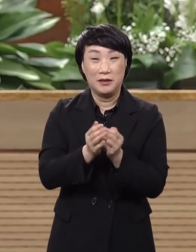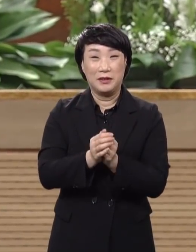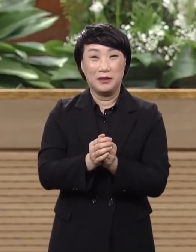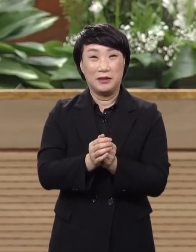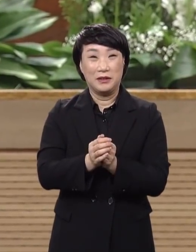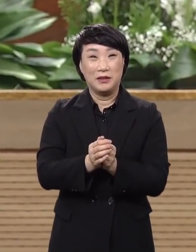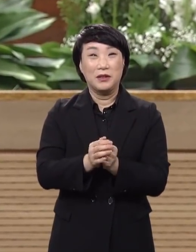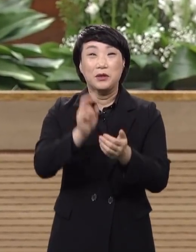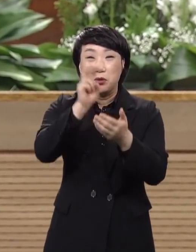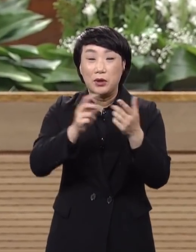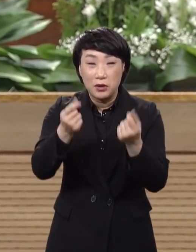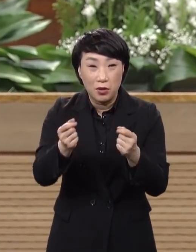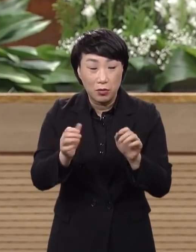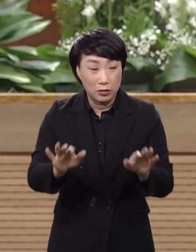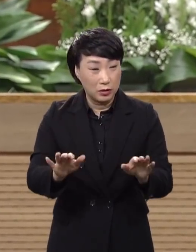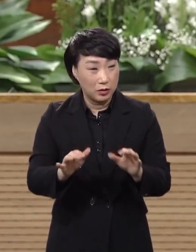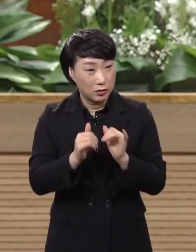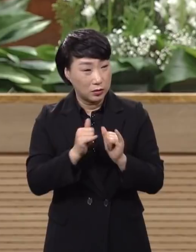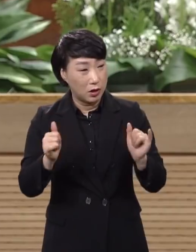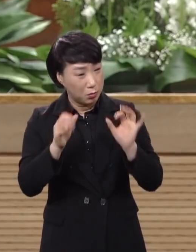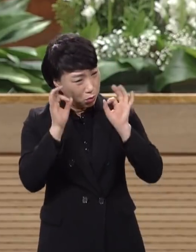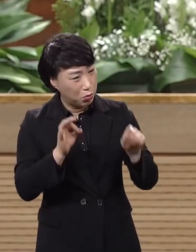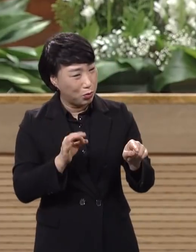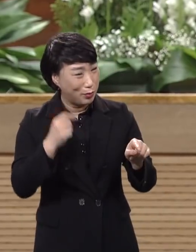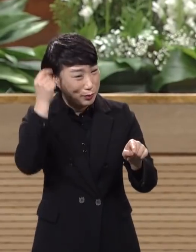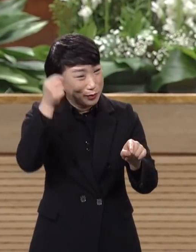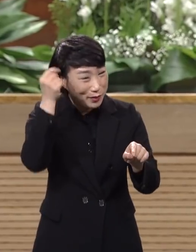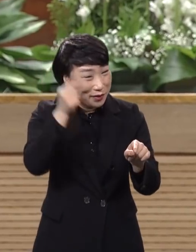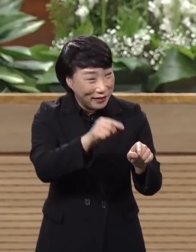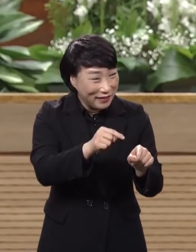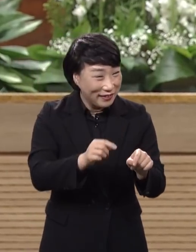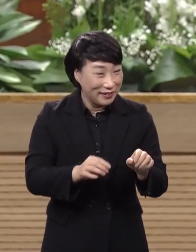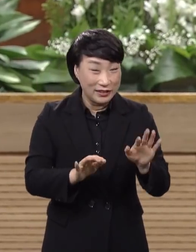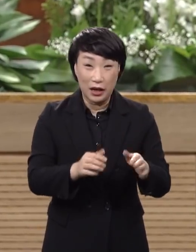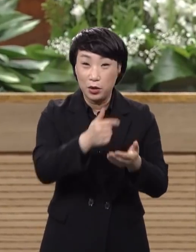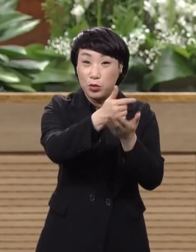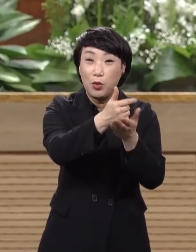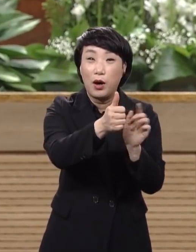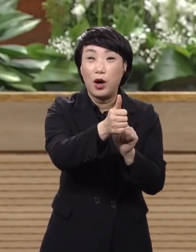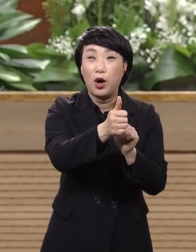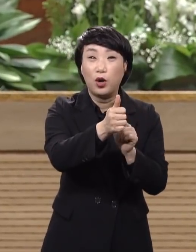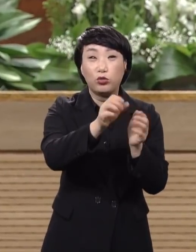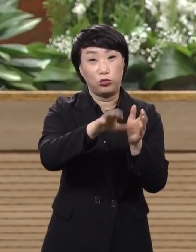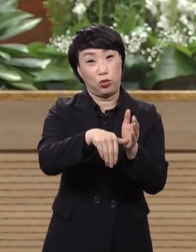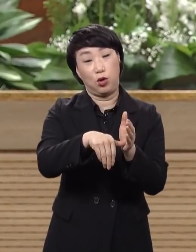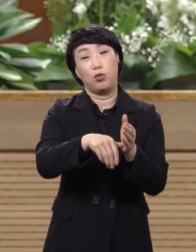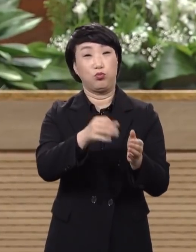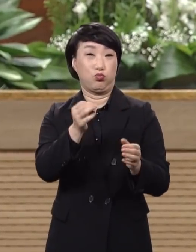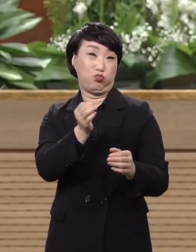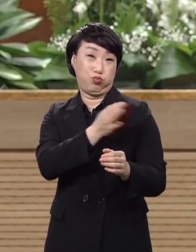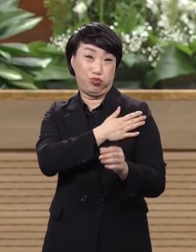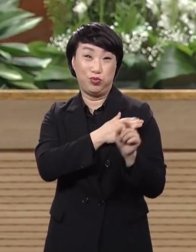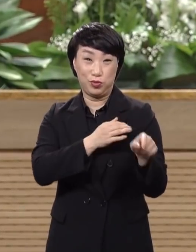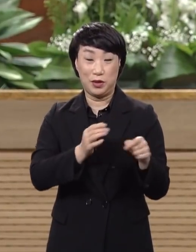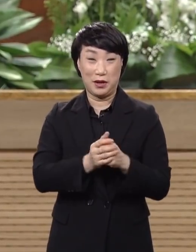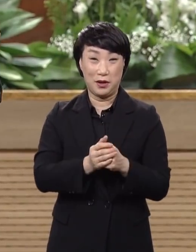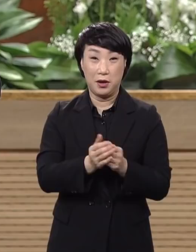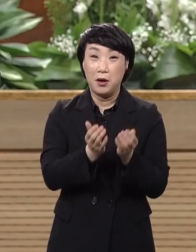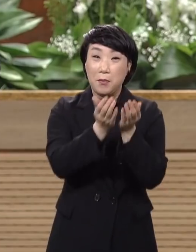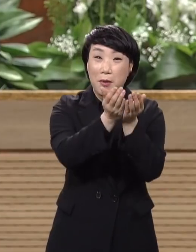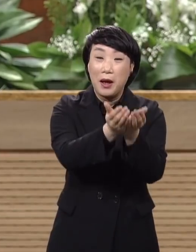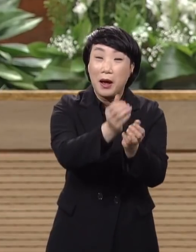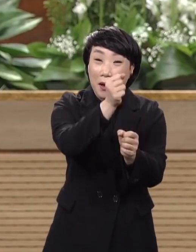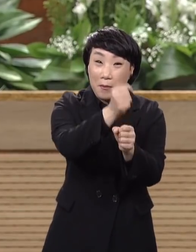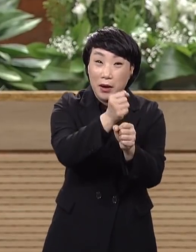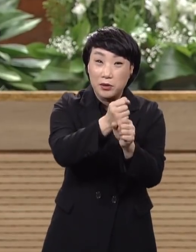누가 봐도 정신병자요. 노아는 그 시대에 얼마나 부자였느냐. 그